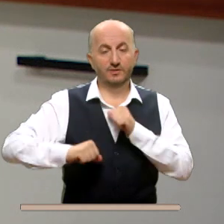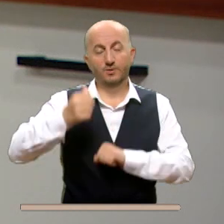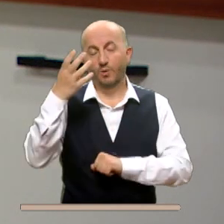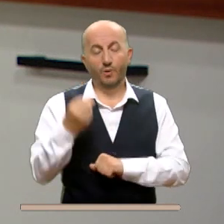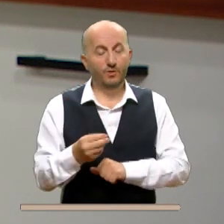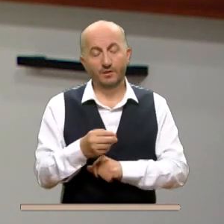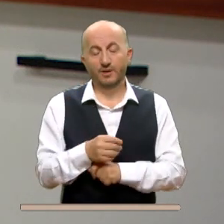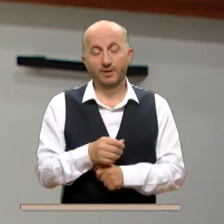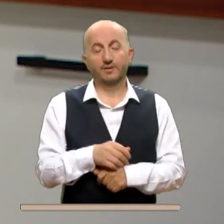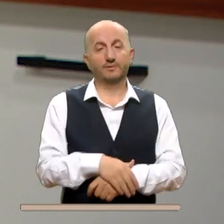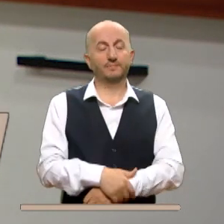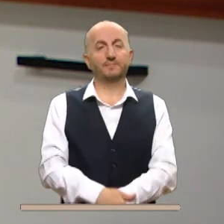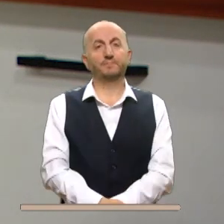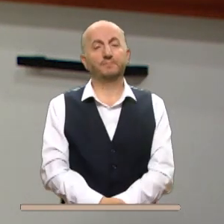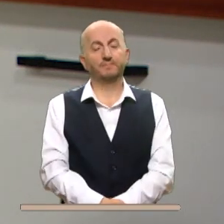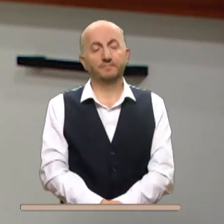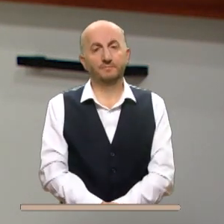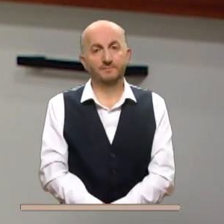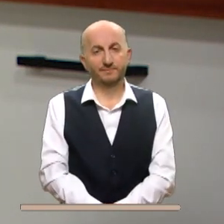öğrencilerin isteklerine karşılık vereceğinizi